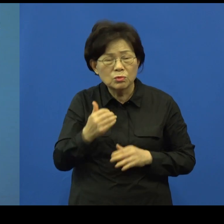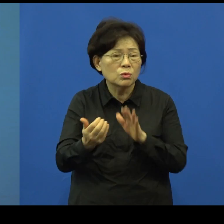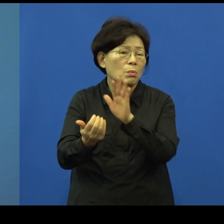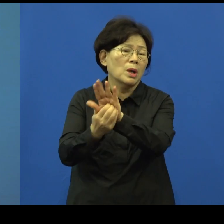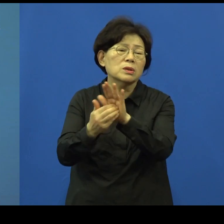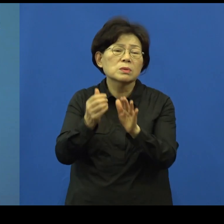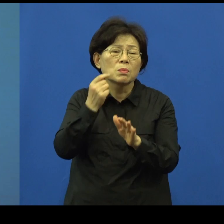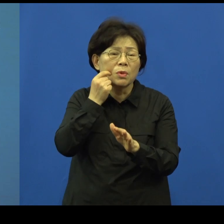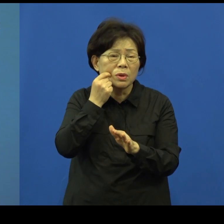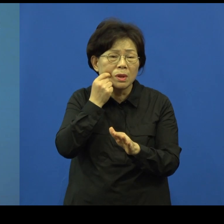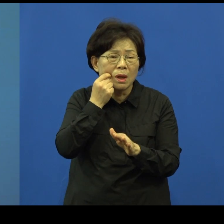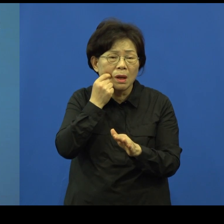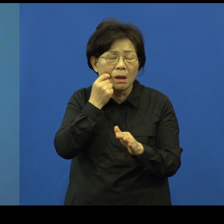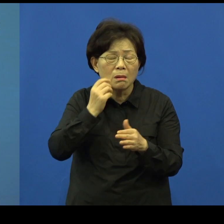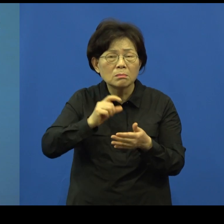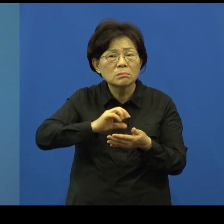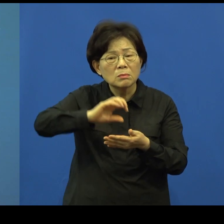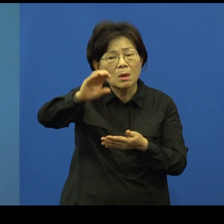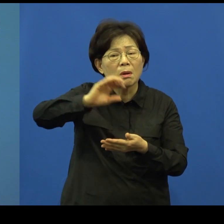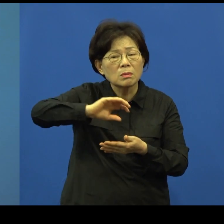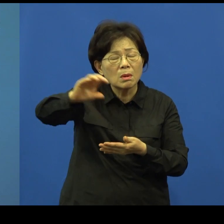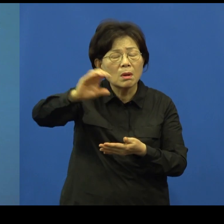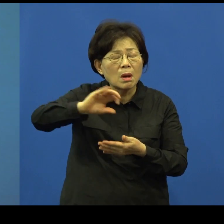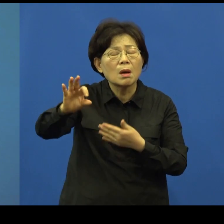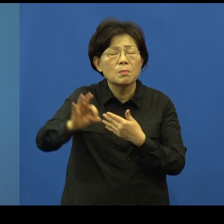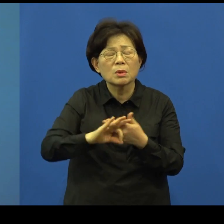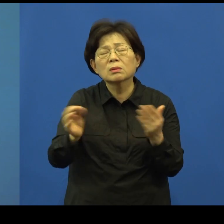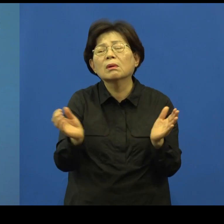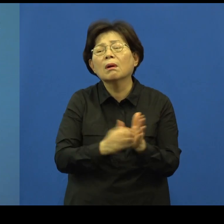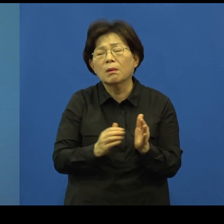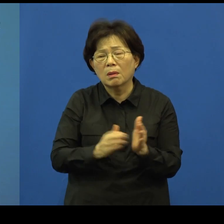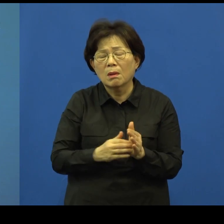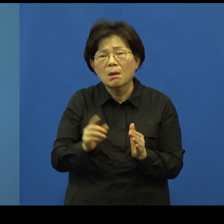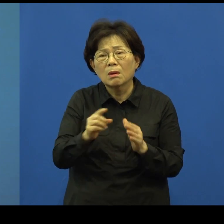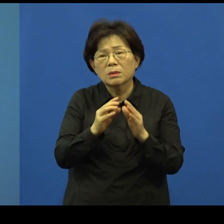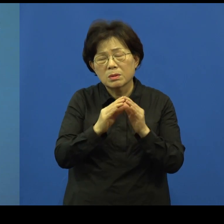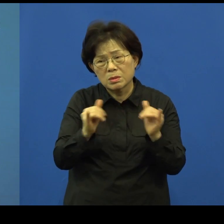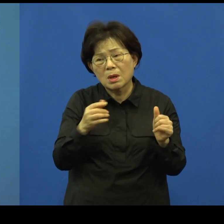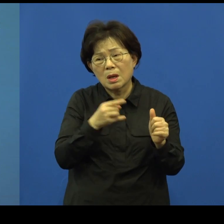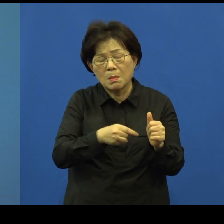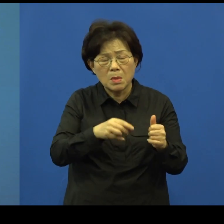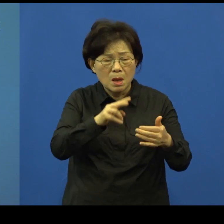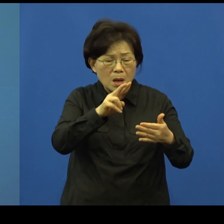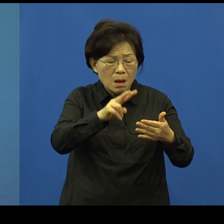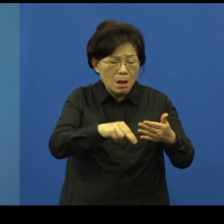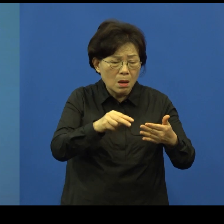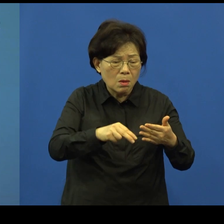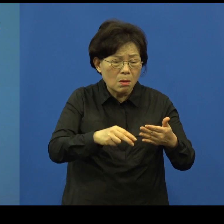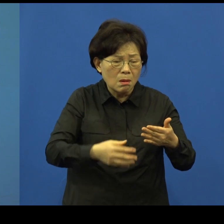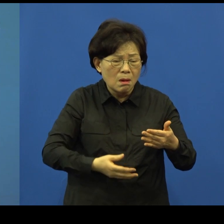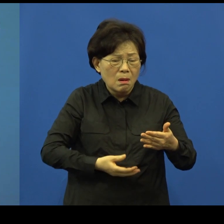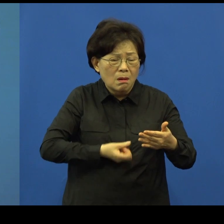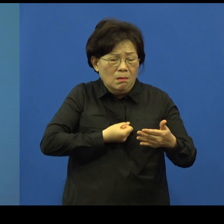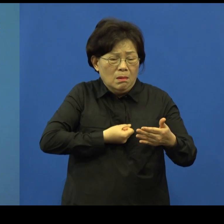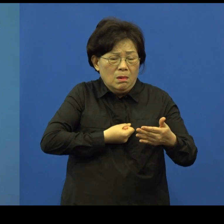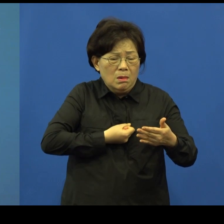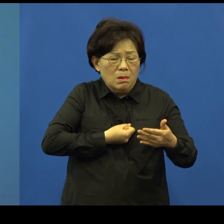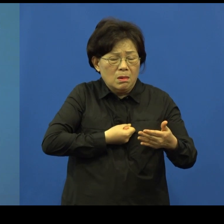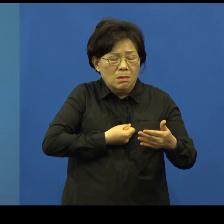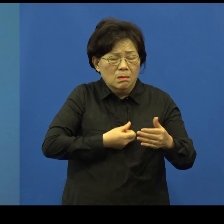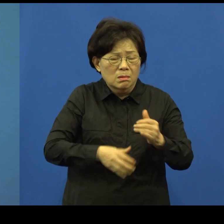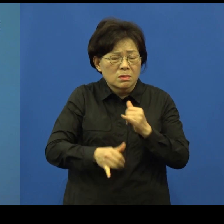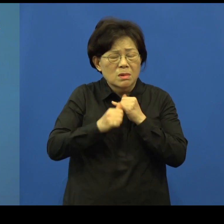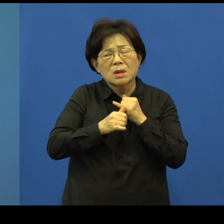없는 거잖아요. 올려버리면 되니까. 올려버리면 이게 어떤 사람에게는 이제 어마어마하게 인생을 다